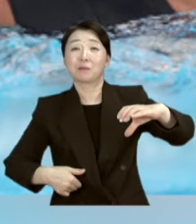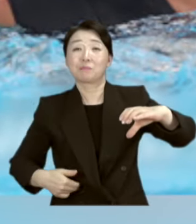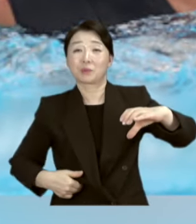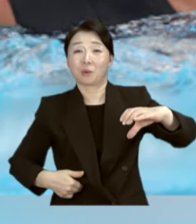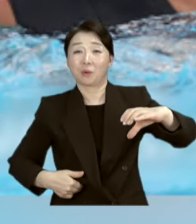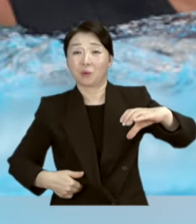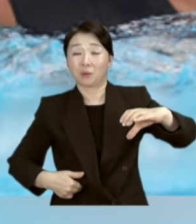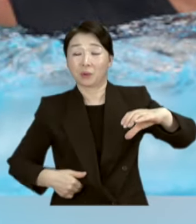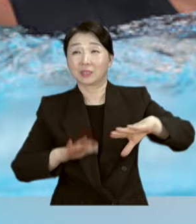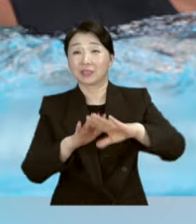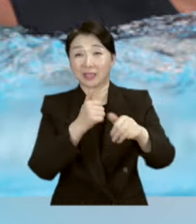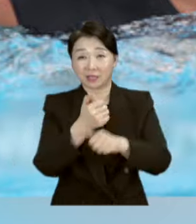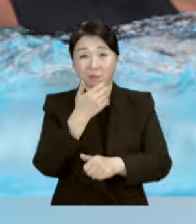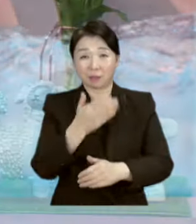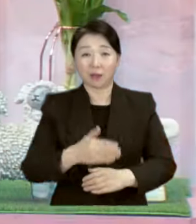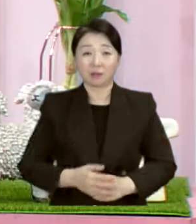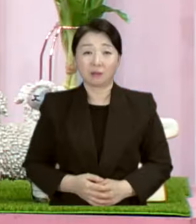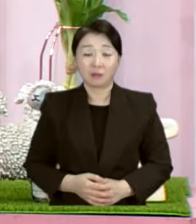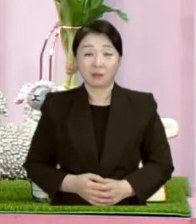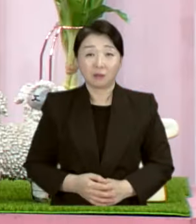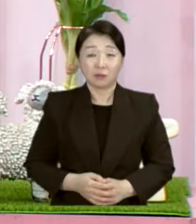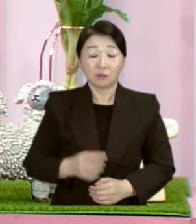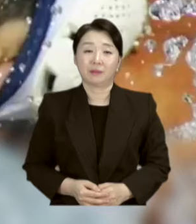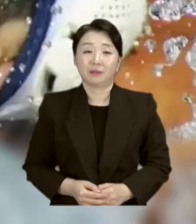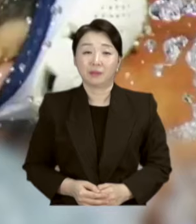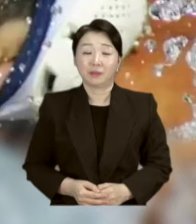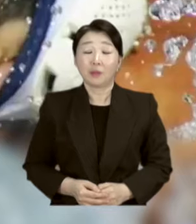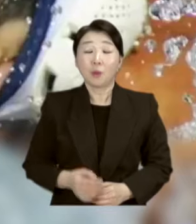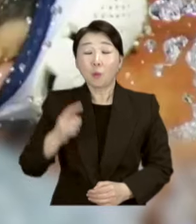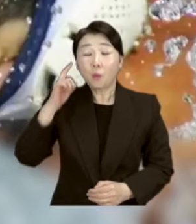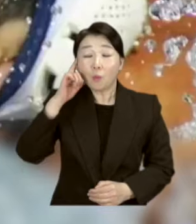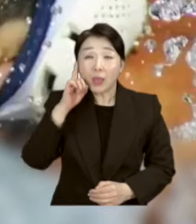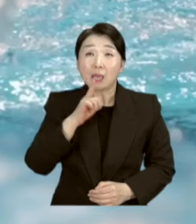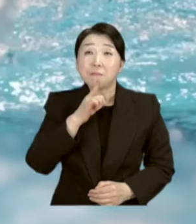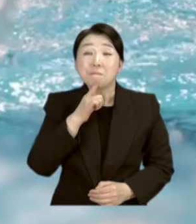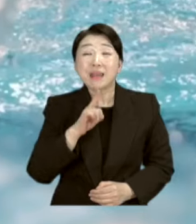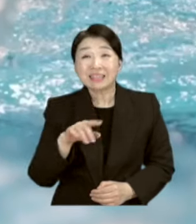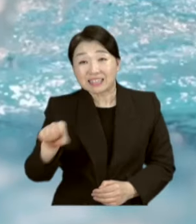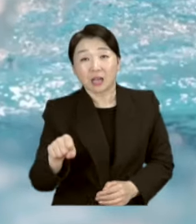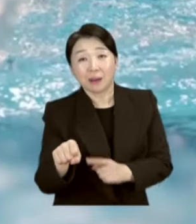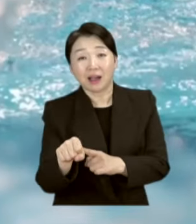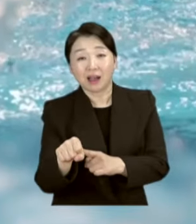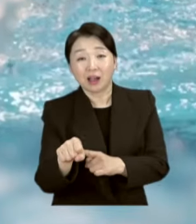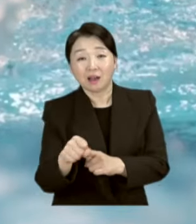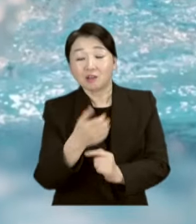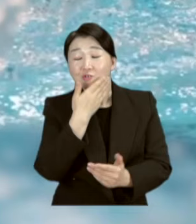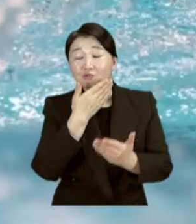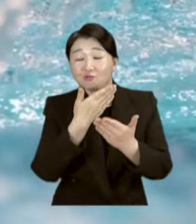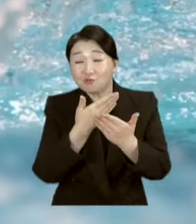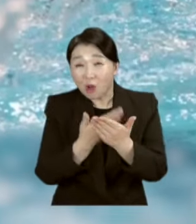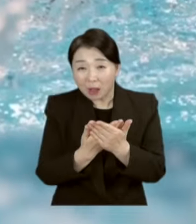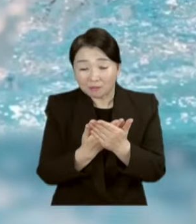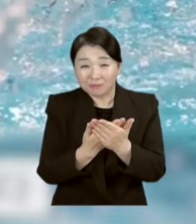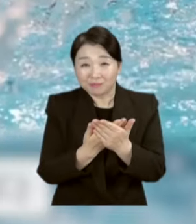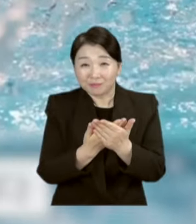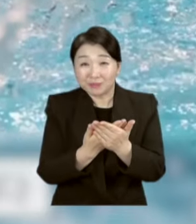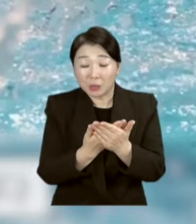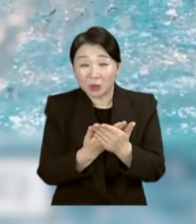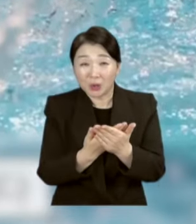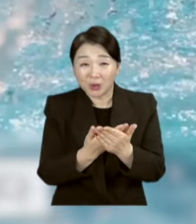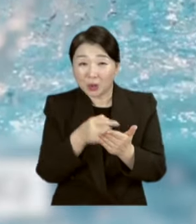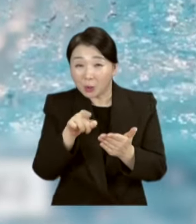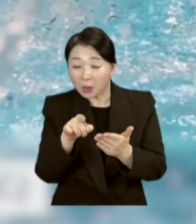넣는 팀이 이기는 경기입니다. 네, 네. 근데 왜 격투기라 그래요? 팬티를 잡고 그다음 중요 부위를 막 잡으면서